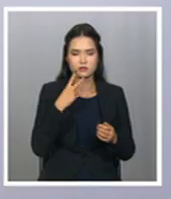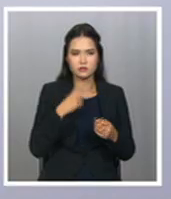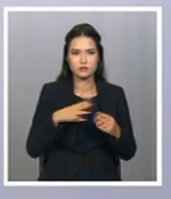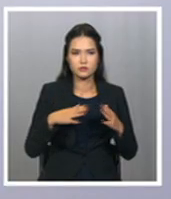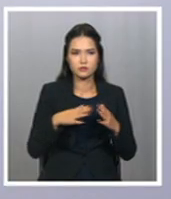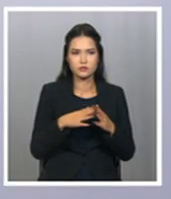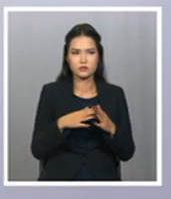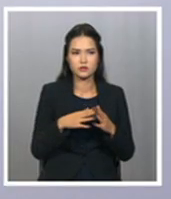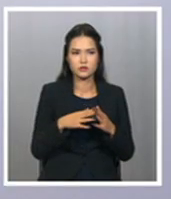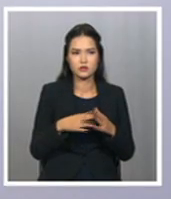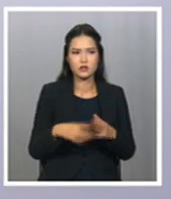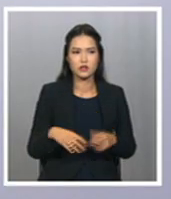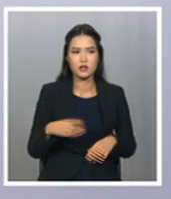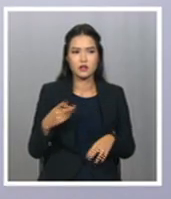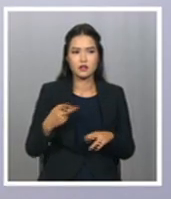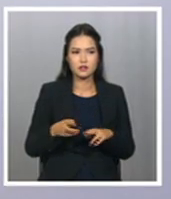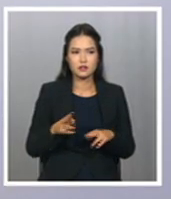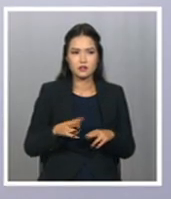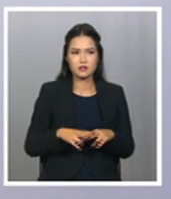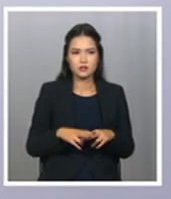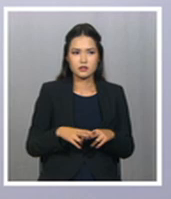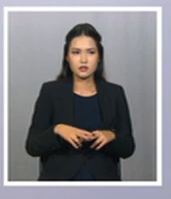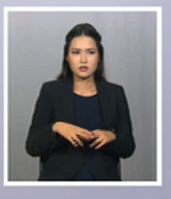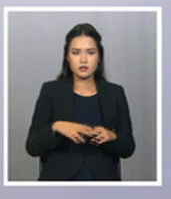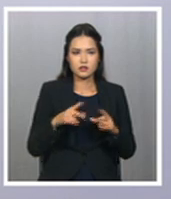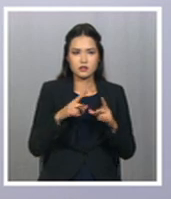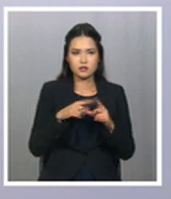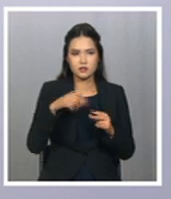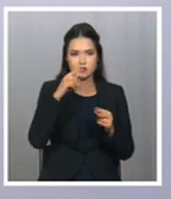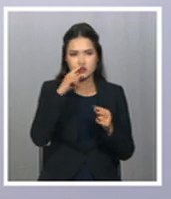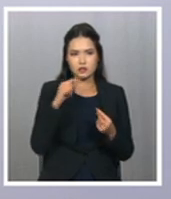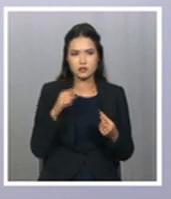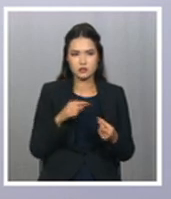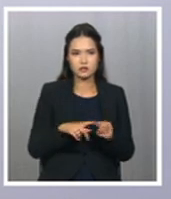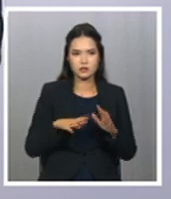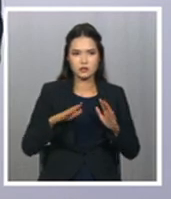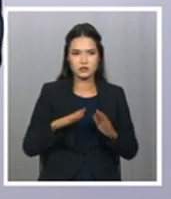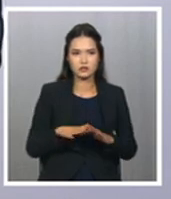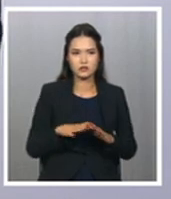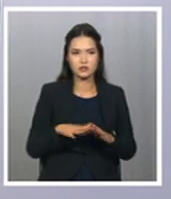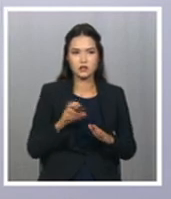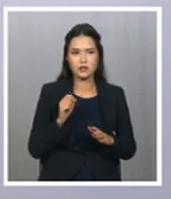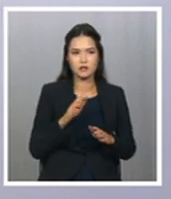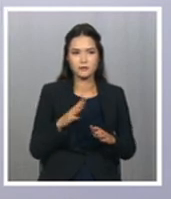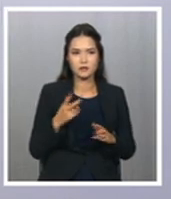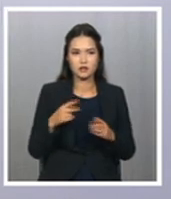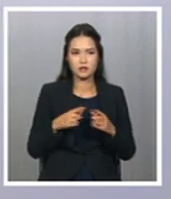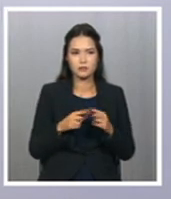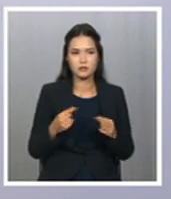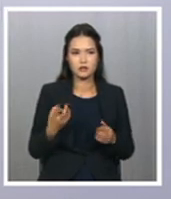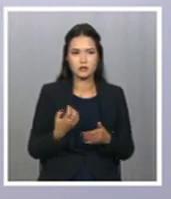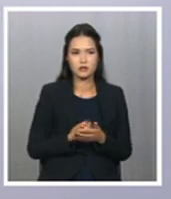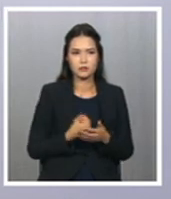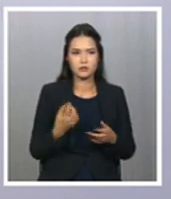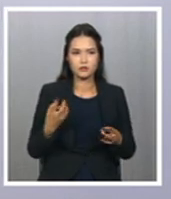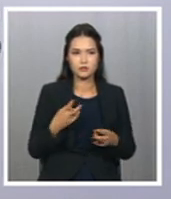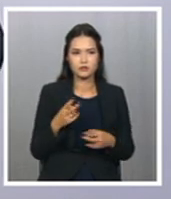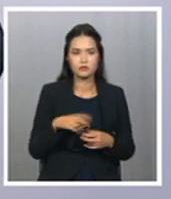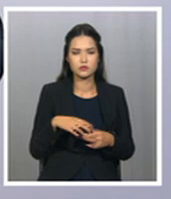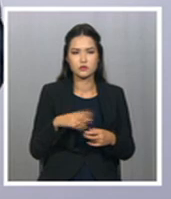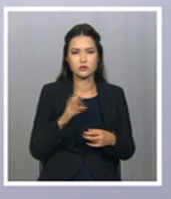бұрышы. Демек, біз осы С бұрышына қарсы жатқан қабырғаны, яғни АБ қабырғасын табу үшін косинустар теоремасын